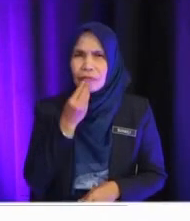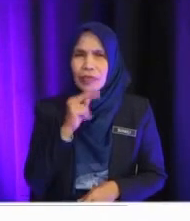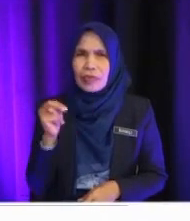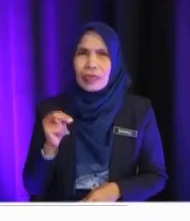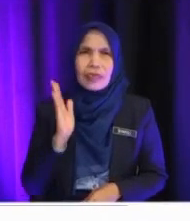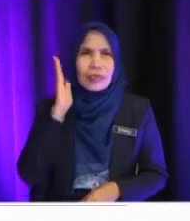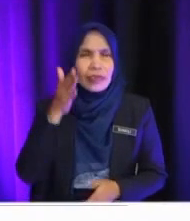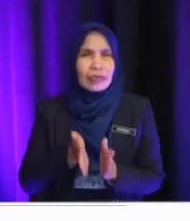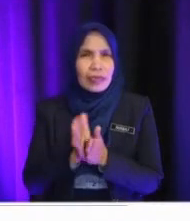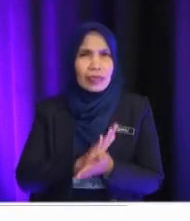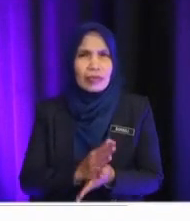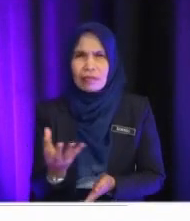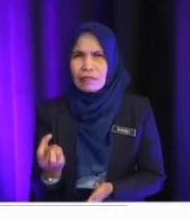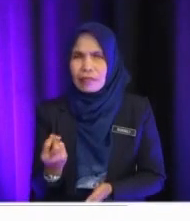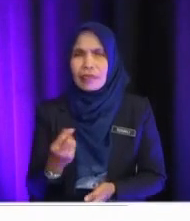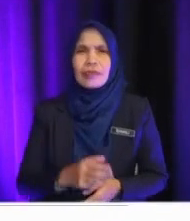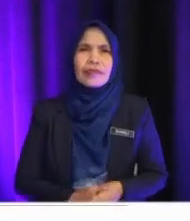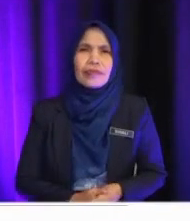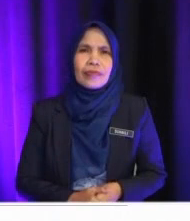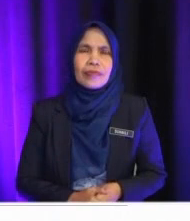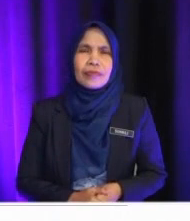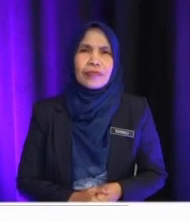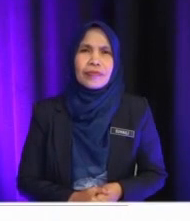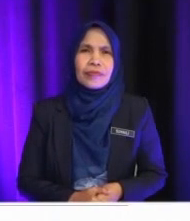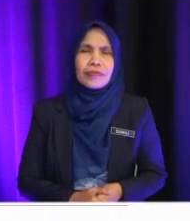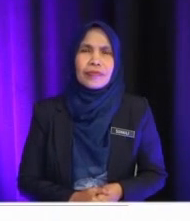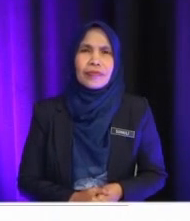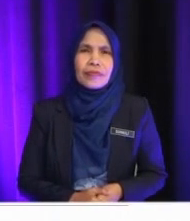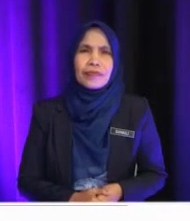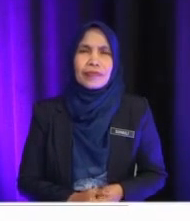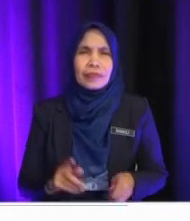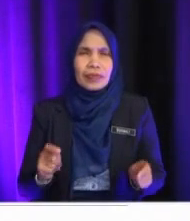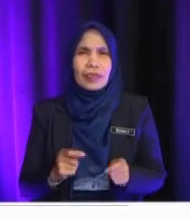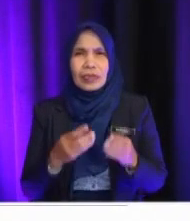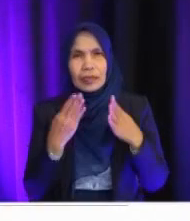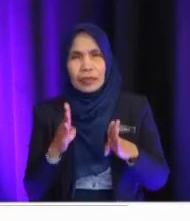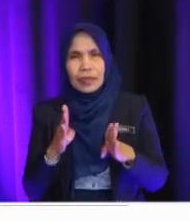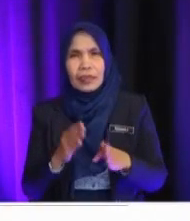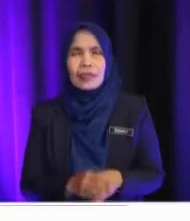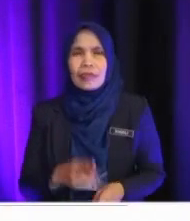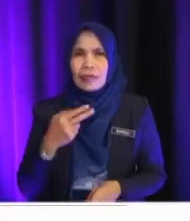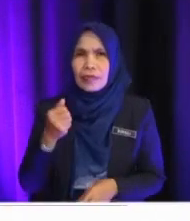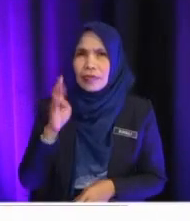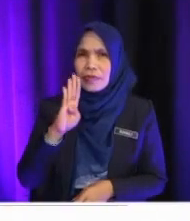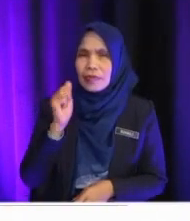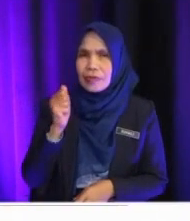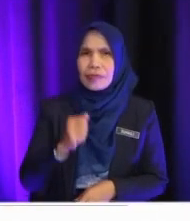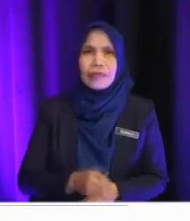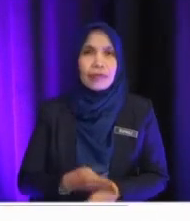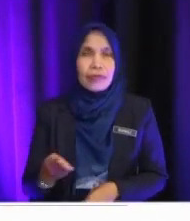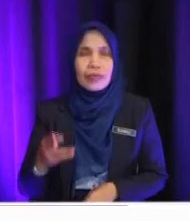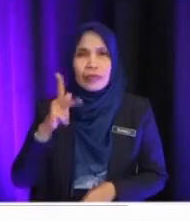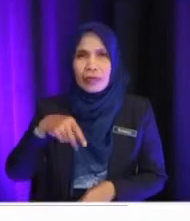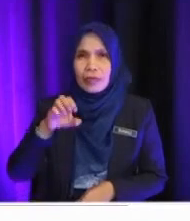Dan seterusnya, kesan tindak balas haba dan bahan perapan tu akan ayam tersebut akan